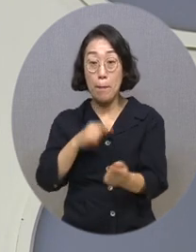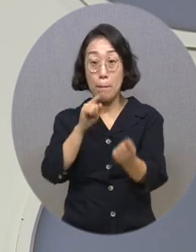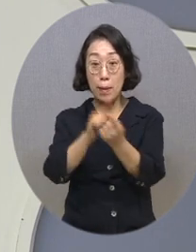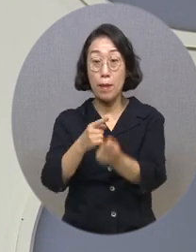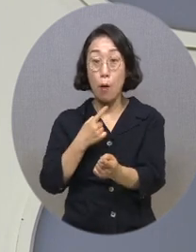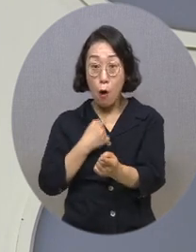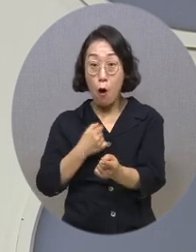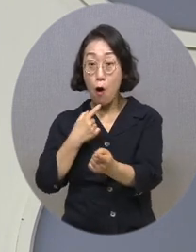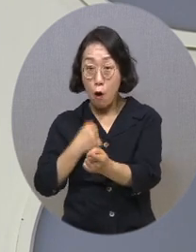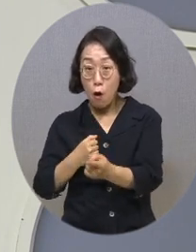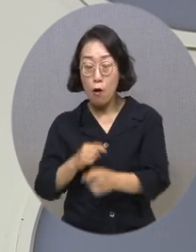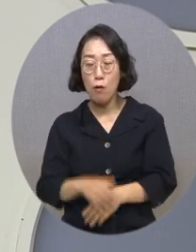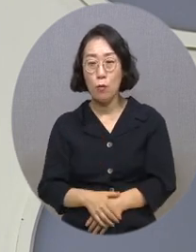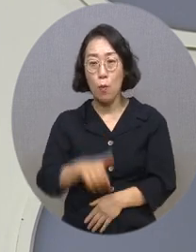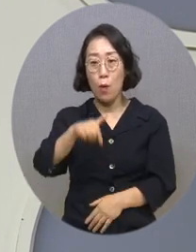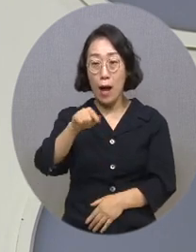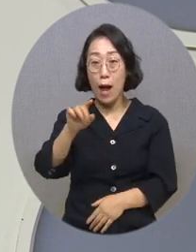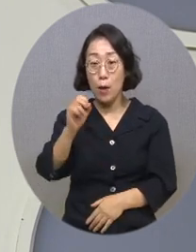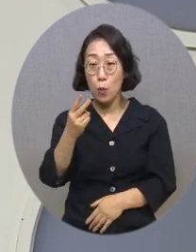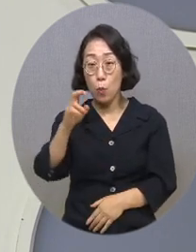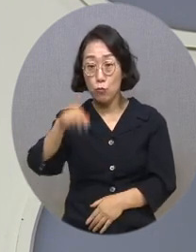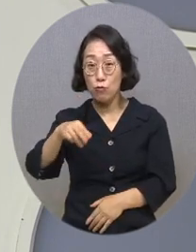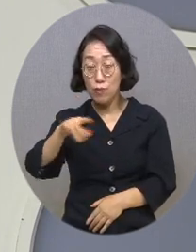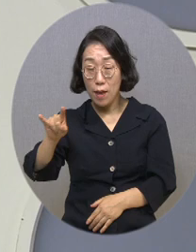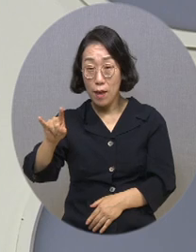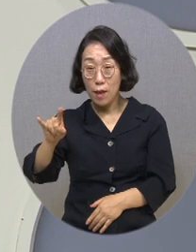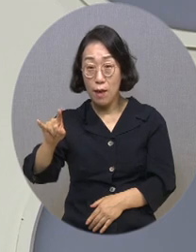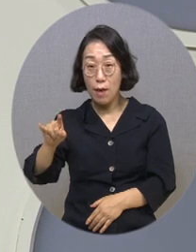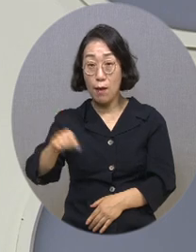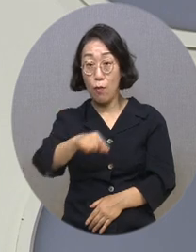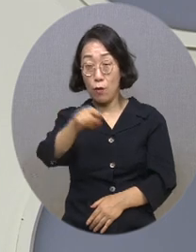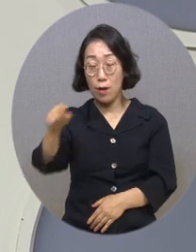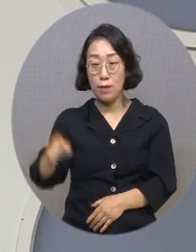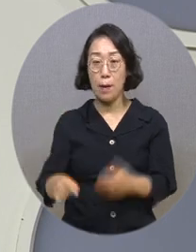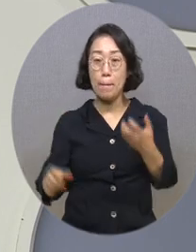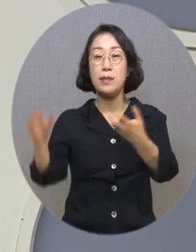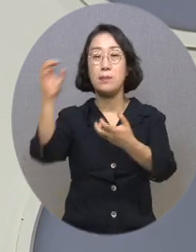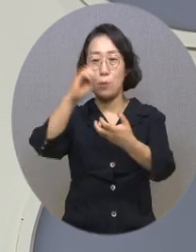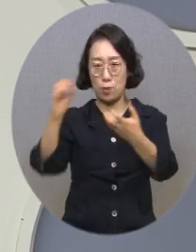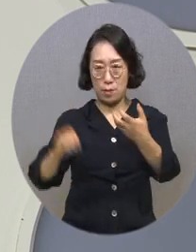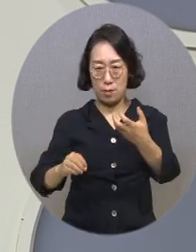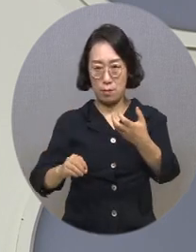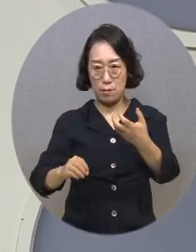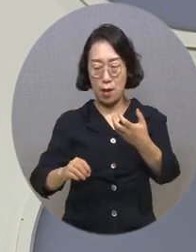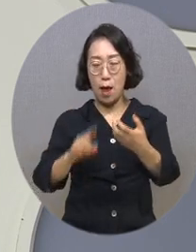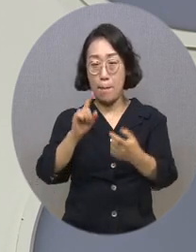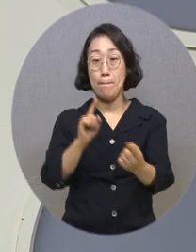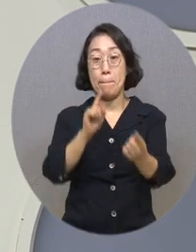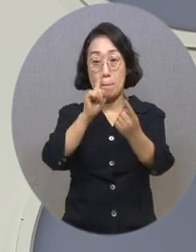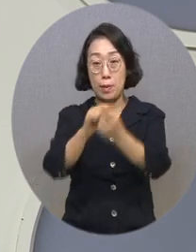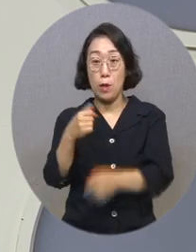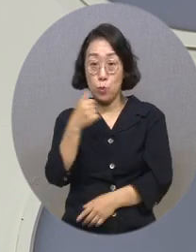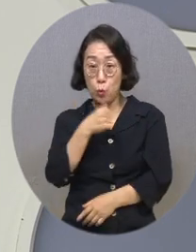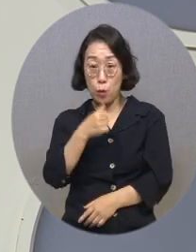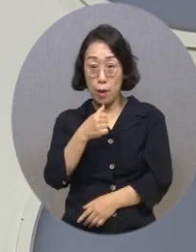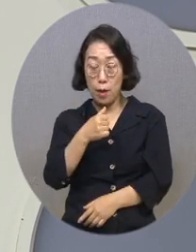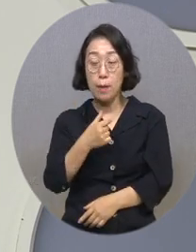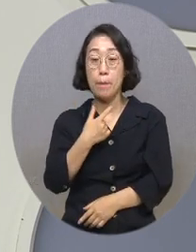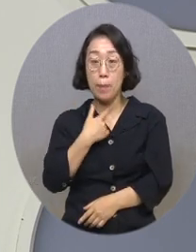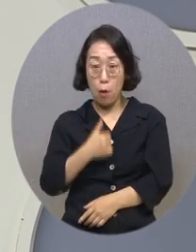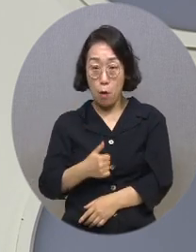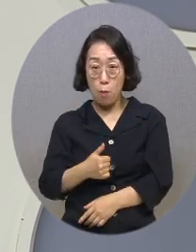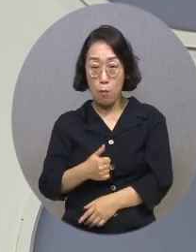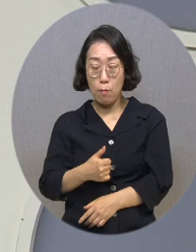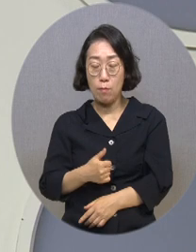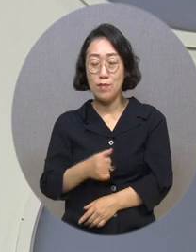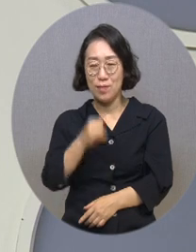무대 같은 경우는 한 80%가 제가 만나서 한 번씩 소개한 사람들이 가수들이 나오고 그럴 때 너무